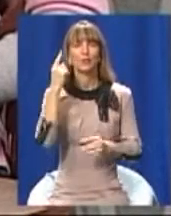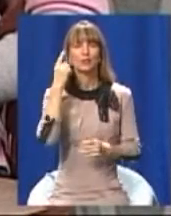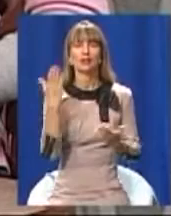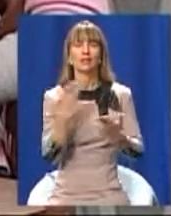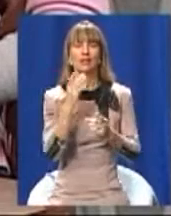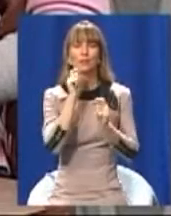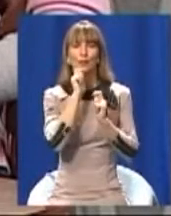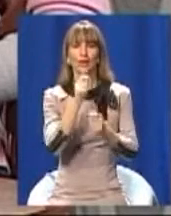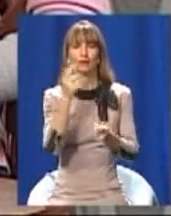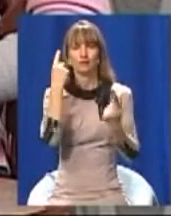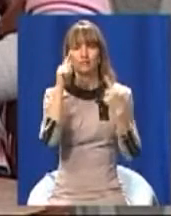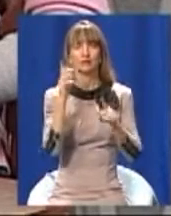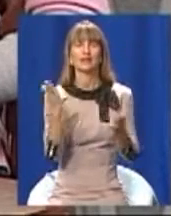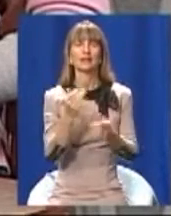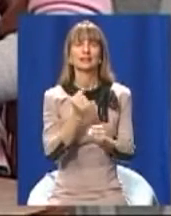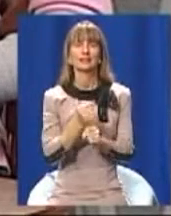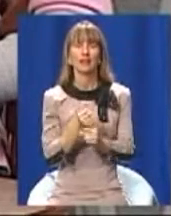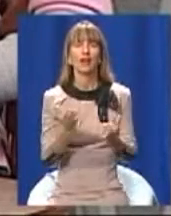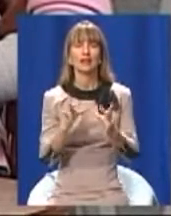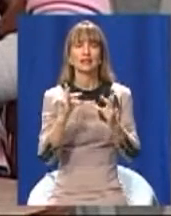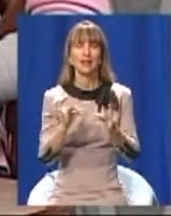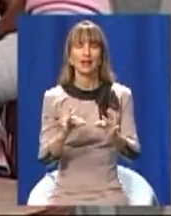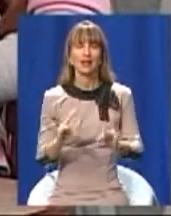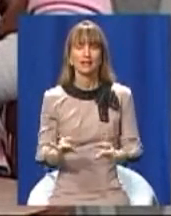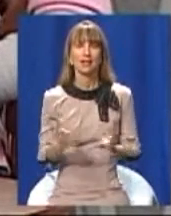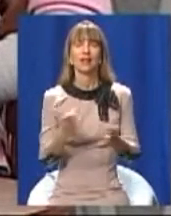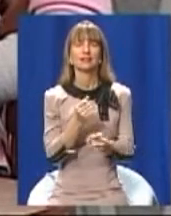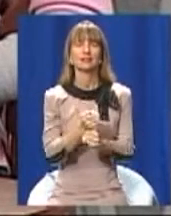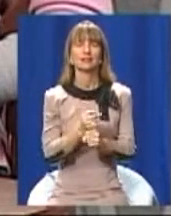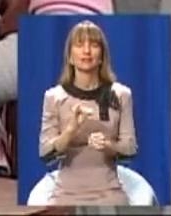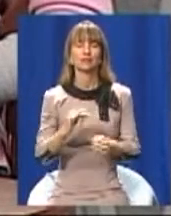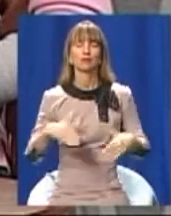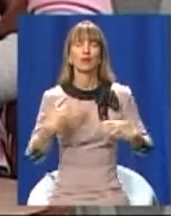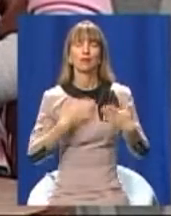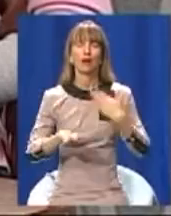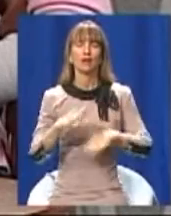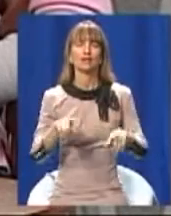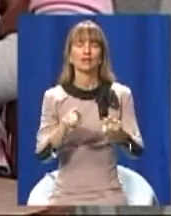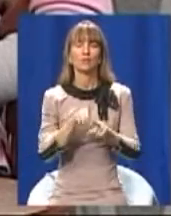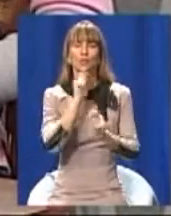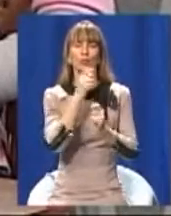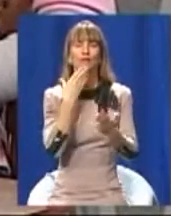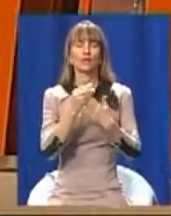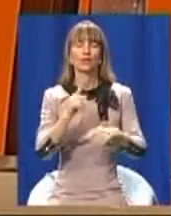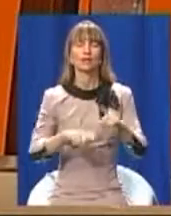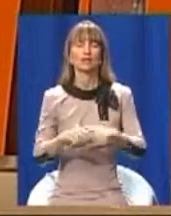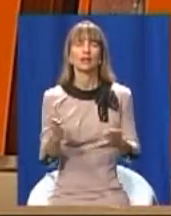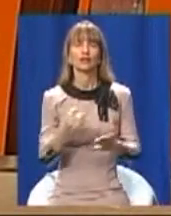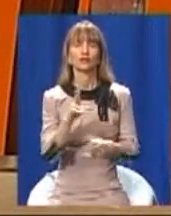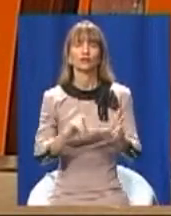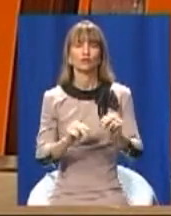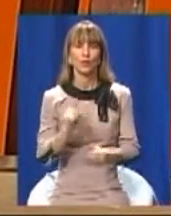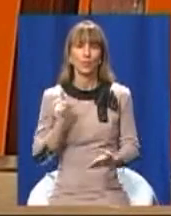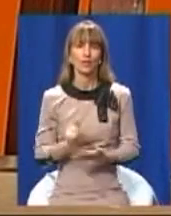ідеї подарунку, як взагалі створити, як його склеїти, як його зробити, і порадувати таким подарунком своїх рідних. А до речі, як ти вважаєш,